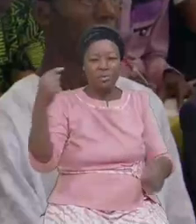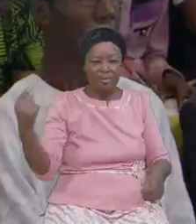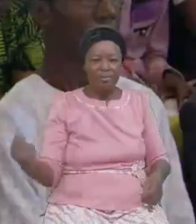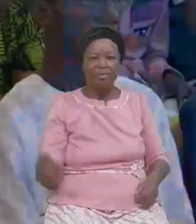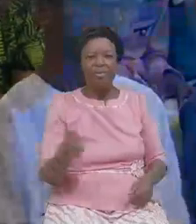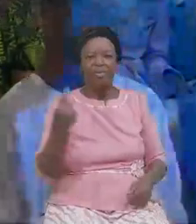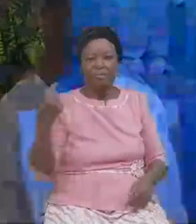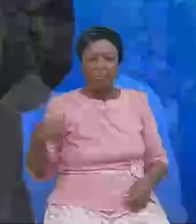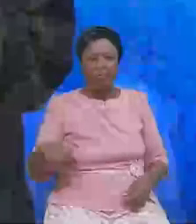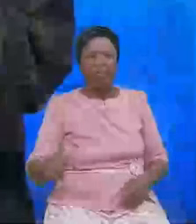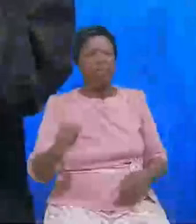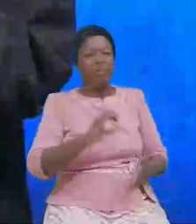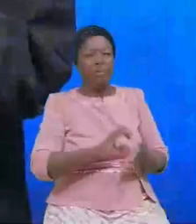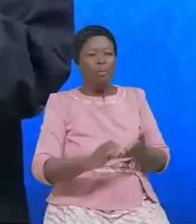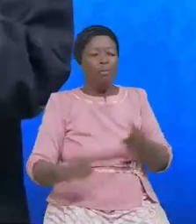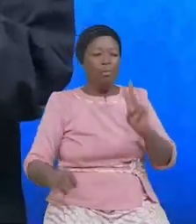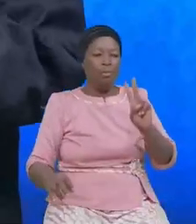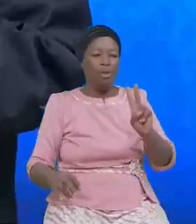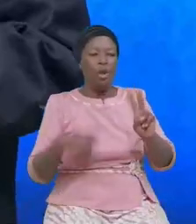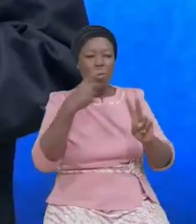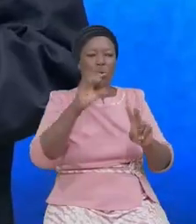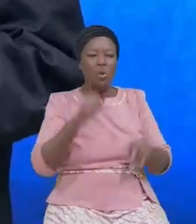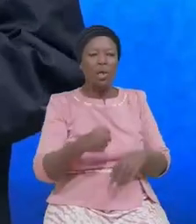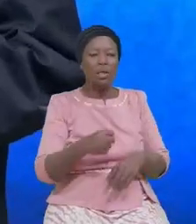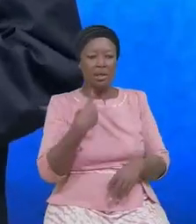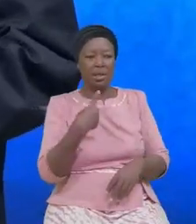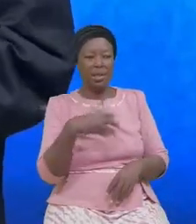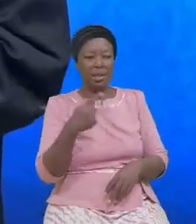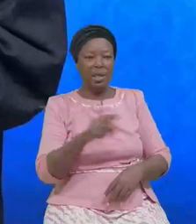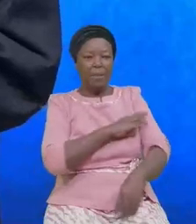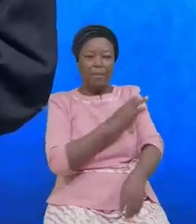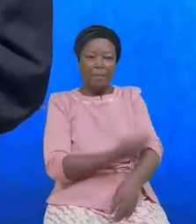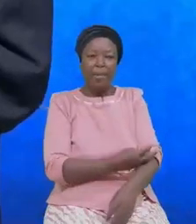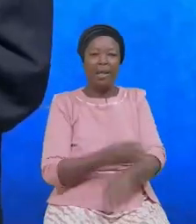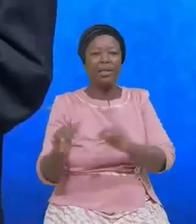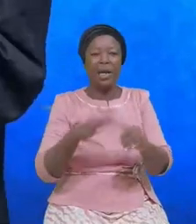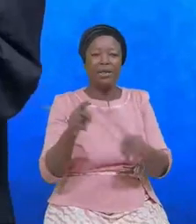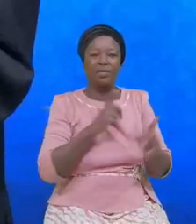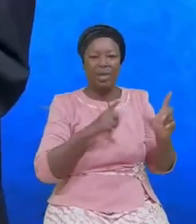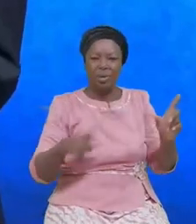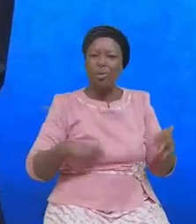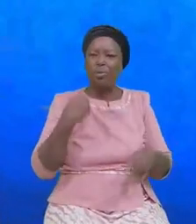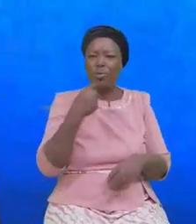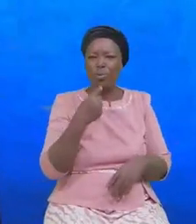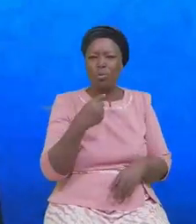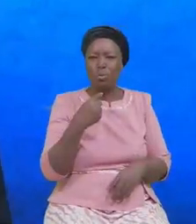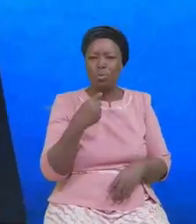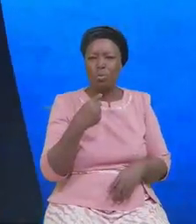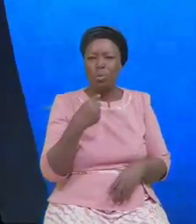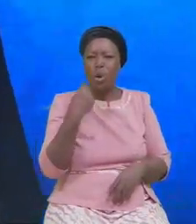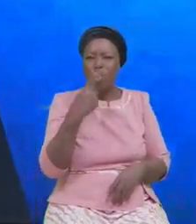2. Qui dira les hauts faits de l'Éternel? Qui peut